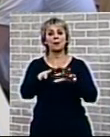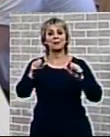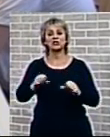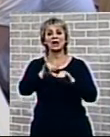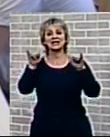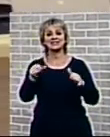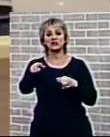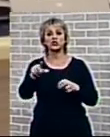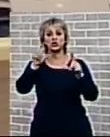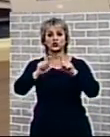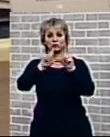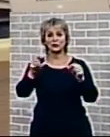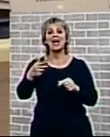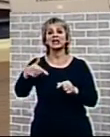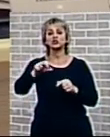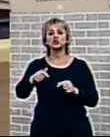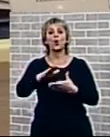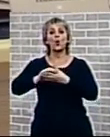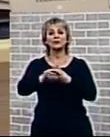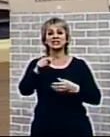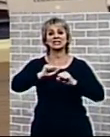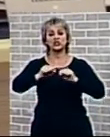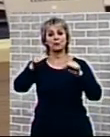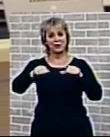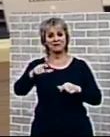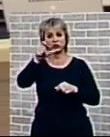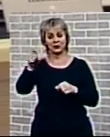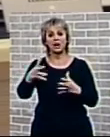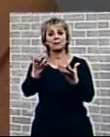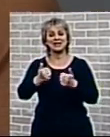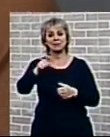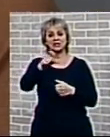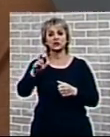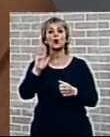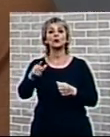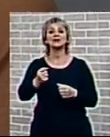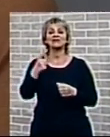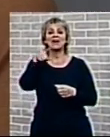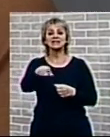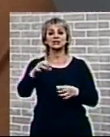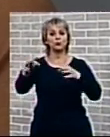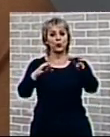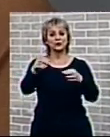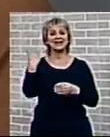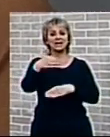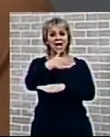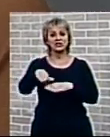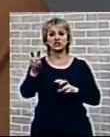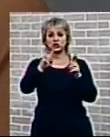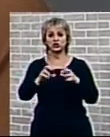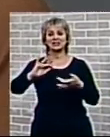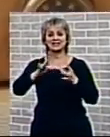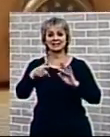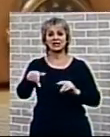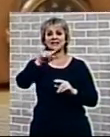по развитию институтов гражданского общества и защите прав человека. Принимать граждан будут в 11 пунктах. Их адреса ищите на